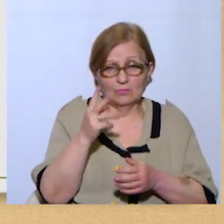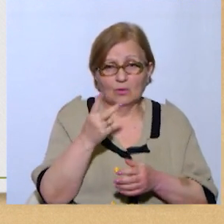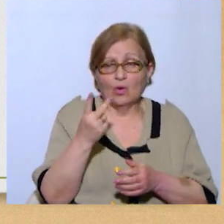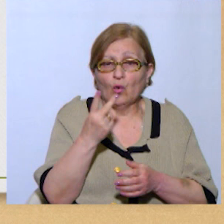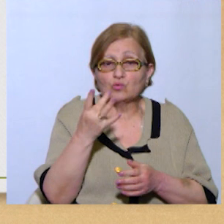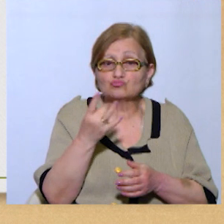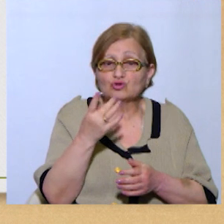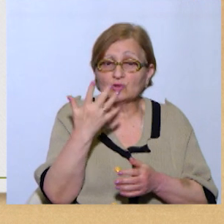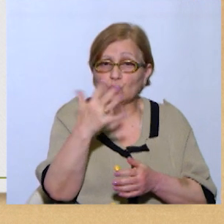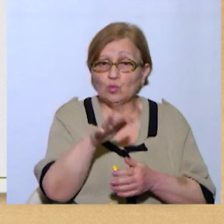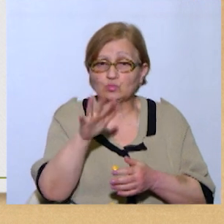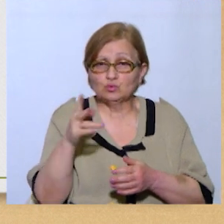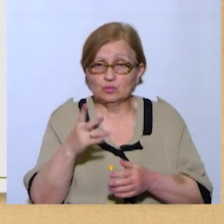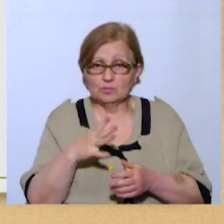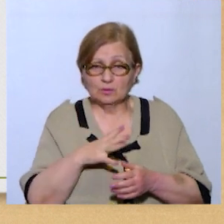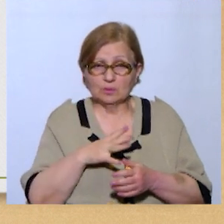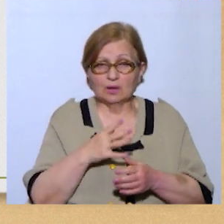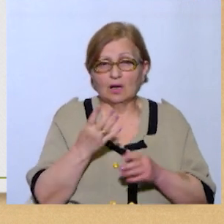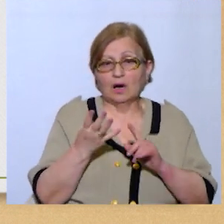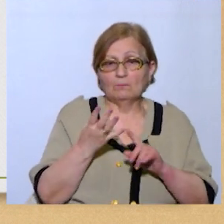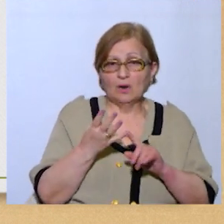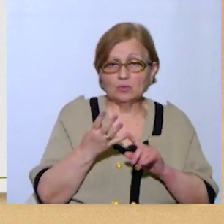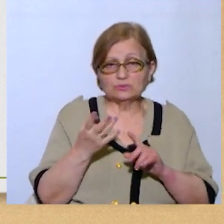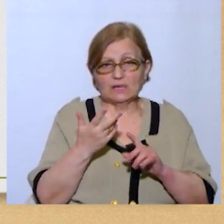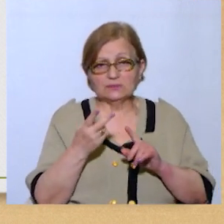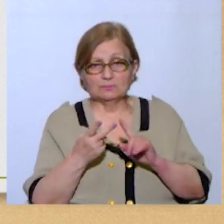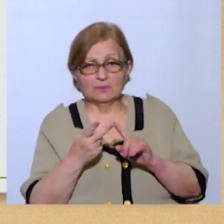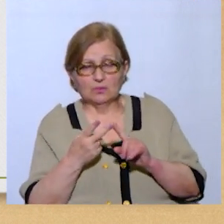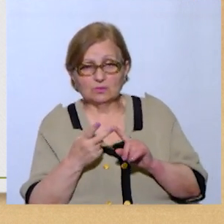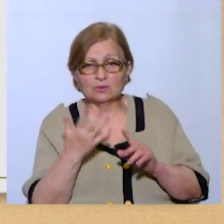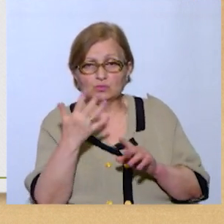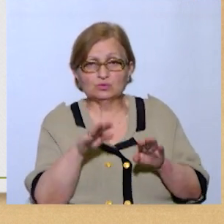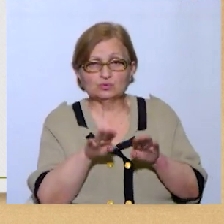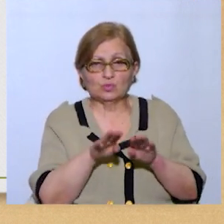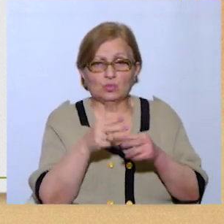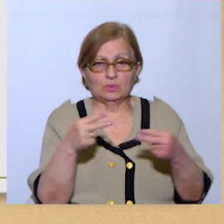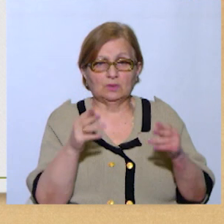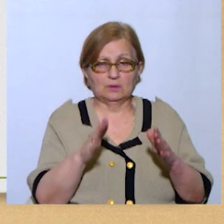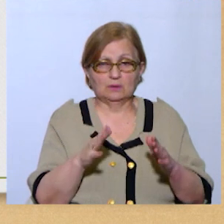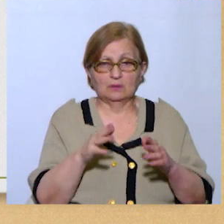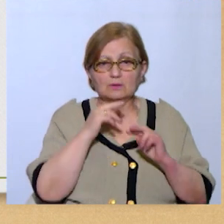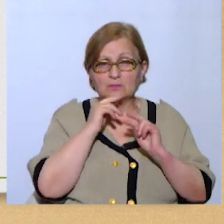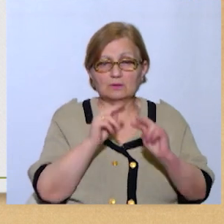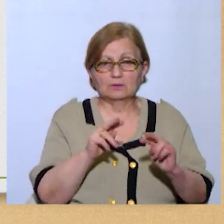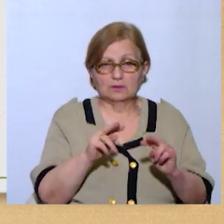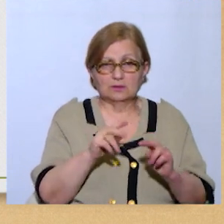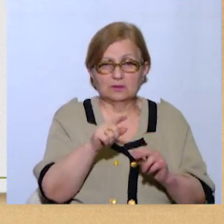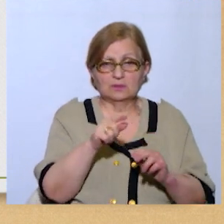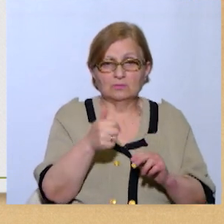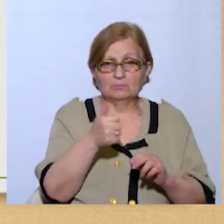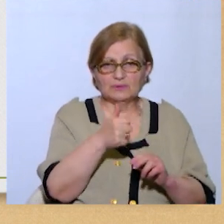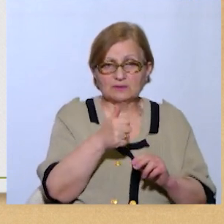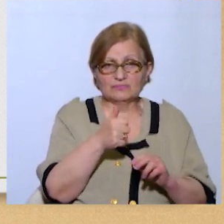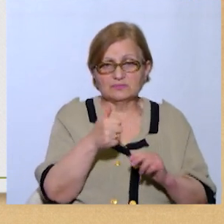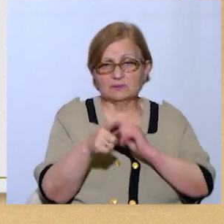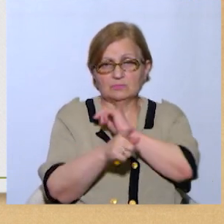უნდა ხდებოდეს ესე იგი კიდევ ან მეოთხე წევრი ან მეორე წევრი იქნება ხუთის ტოლი და დავაკვირდეთ გაბნევის დიაპაზონს პირველ და ბოლო